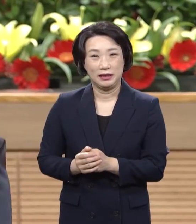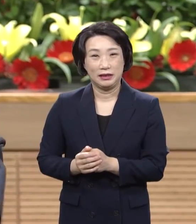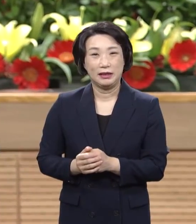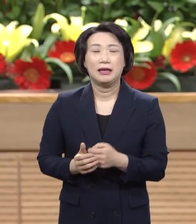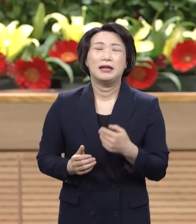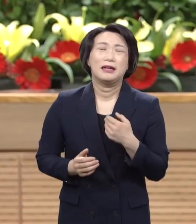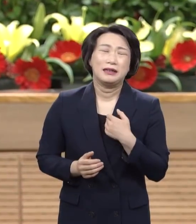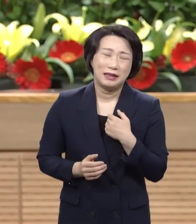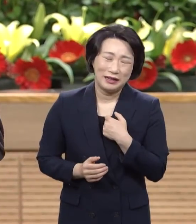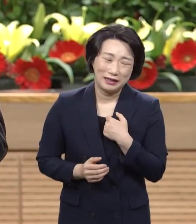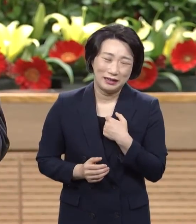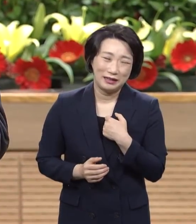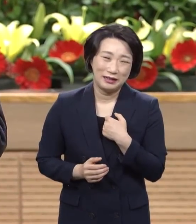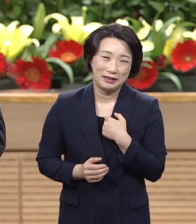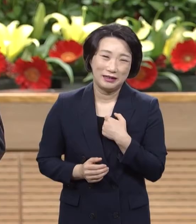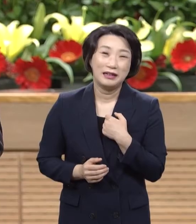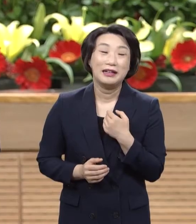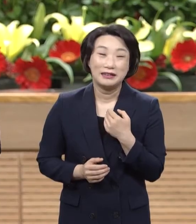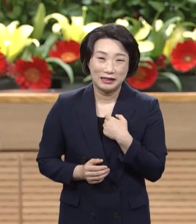나라고는